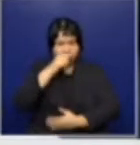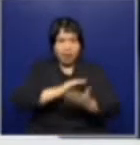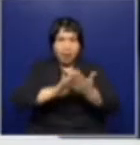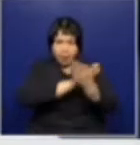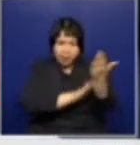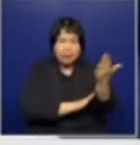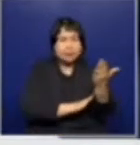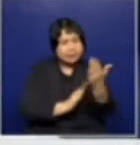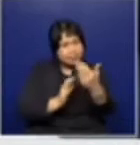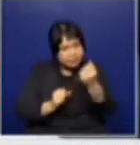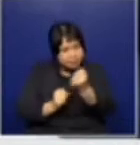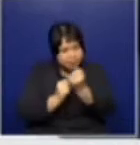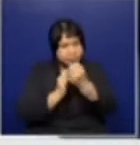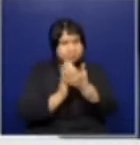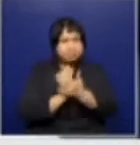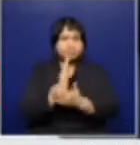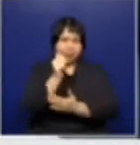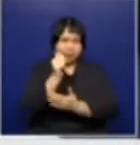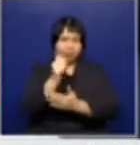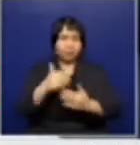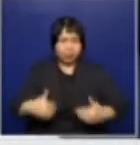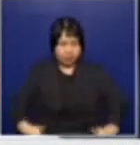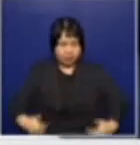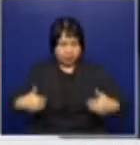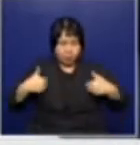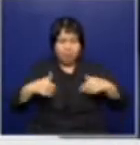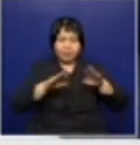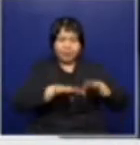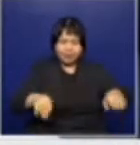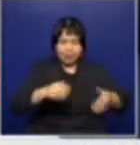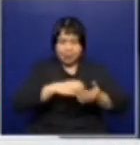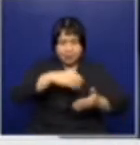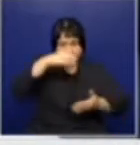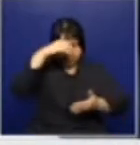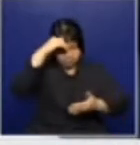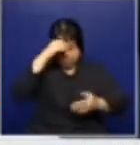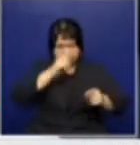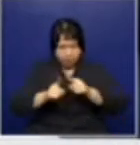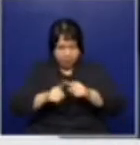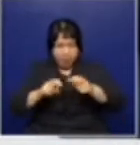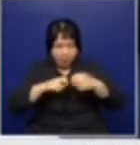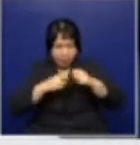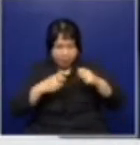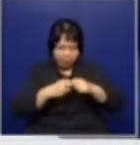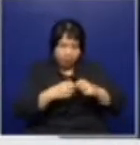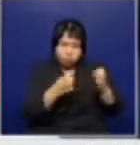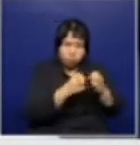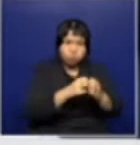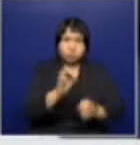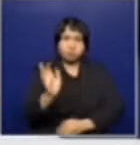ตชีวิตนักเรียนนักศึกษาจะพ้นภัยท่านนั้นครับ